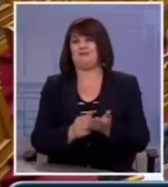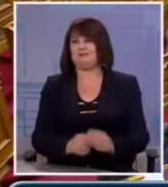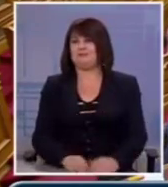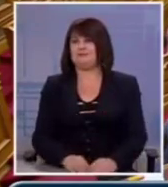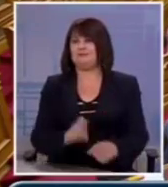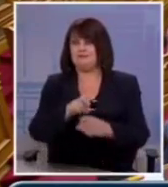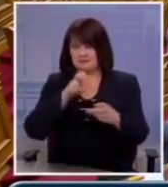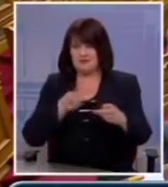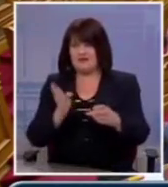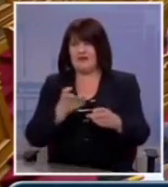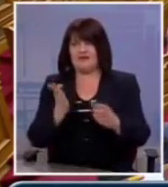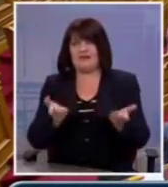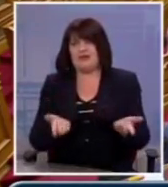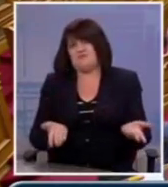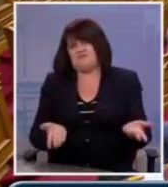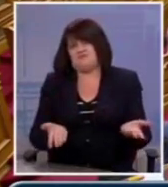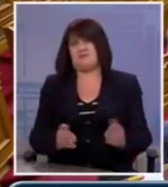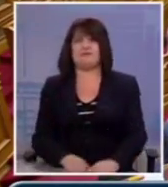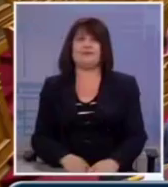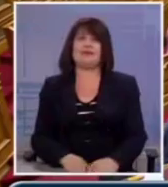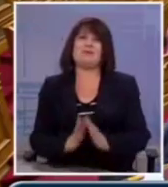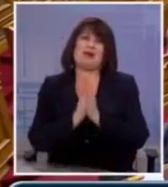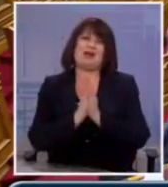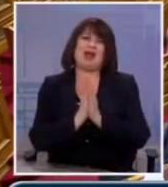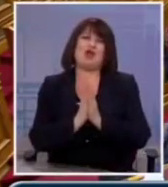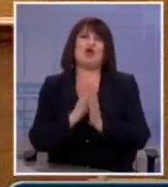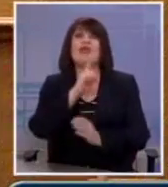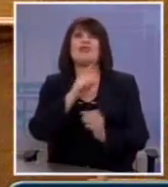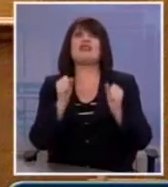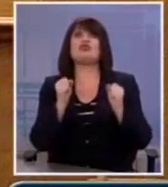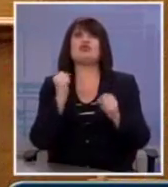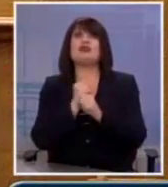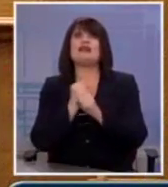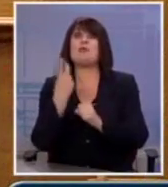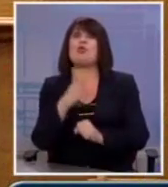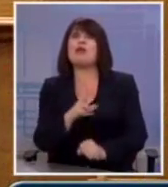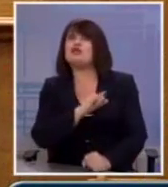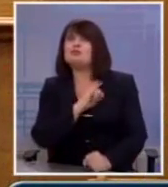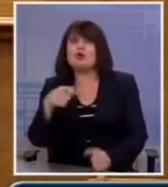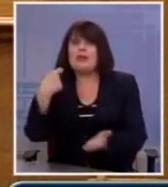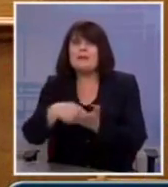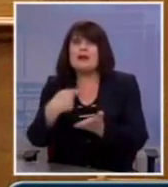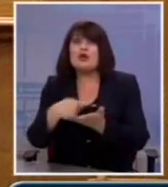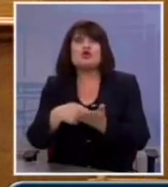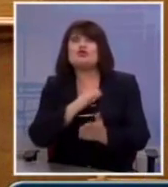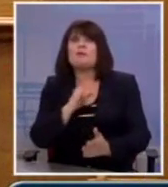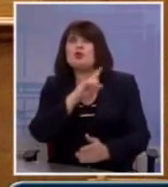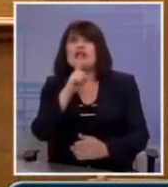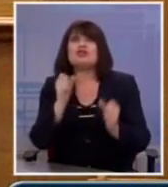αποχωρήστε. Ντά, κύριε Γραμματέα. Δεν ζούσατε ποτέ από την εργασία σας.